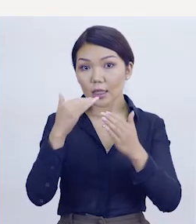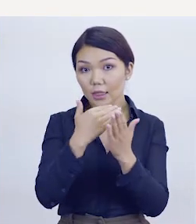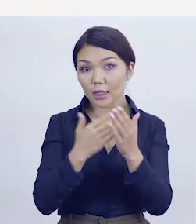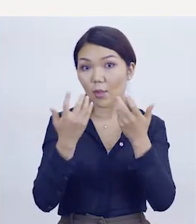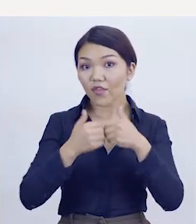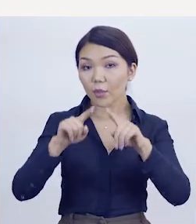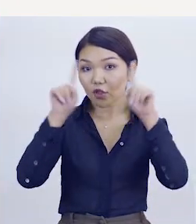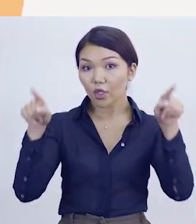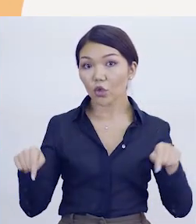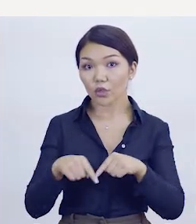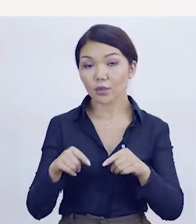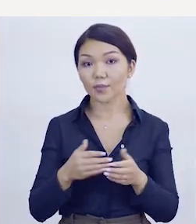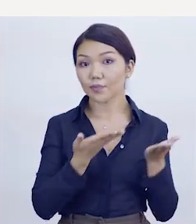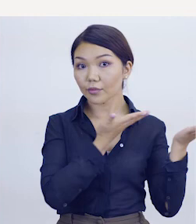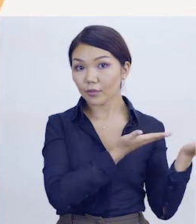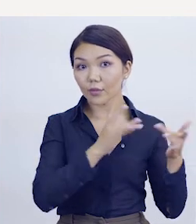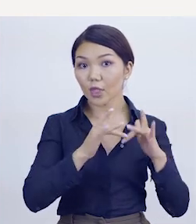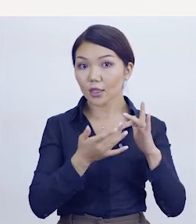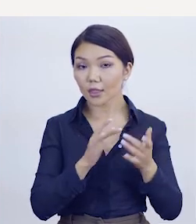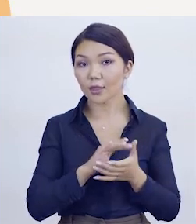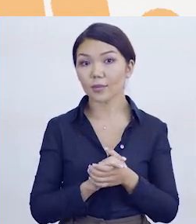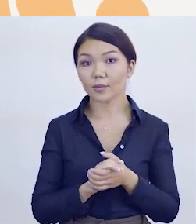для самопроверки по различным аспектам выборов.